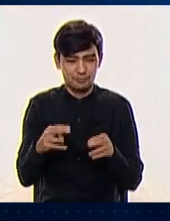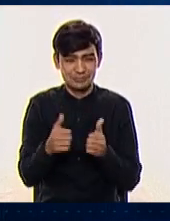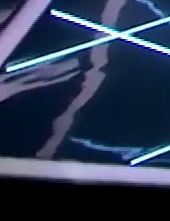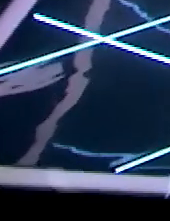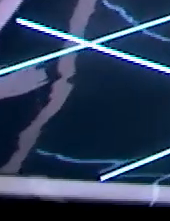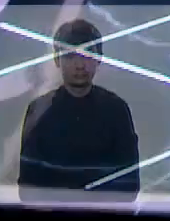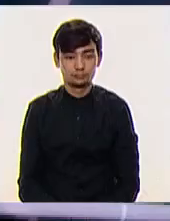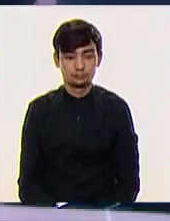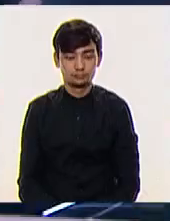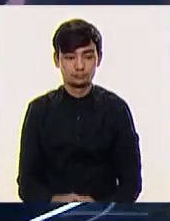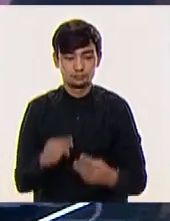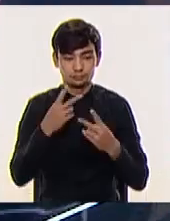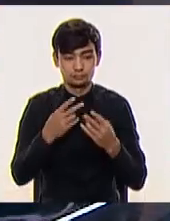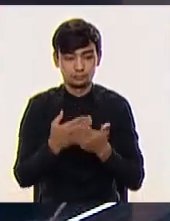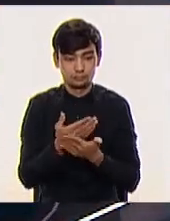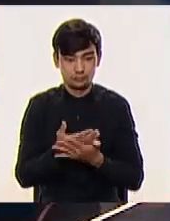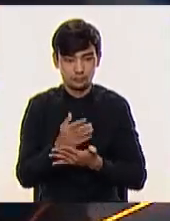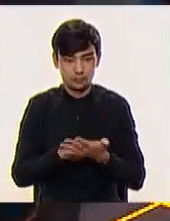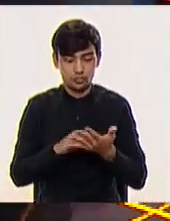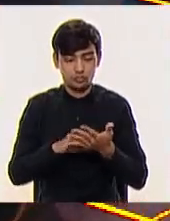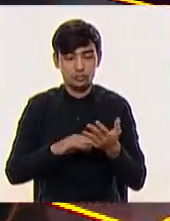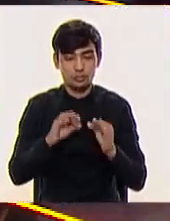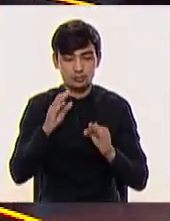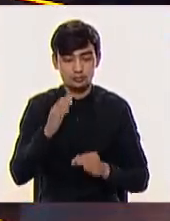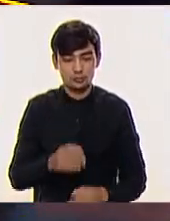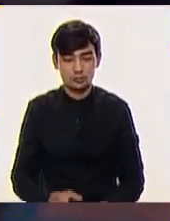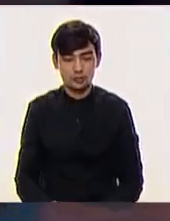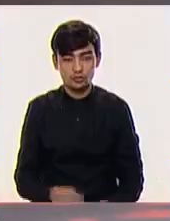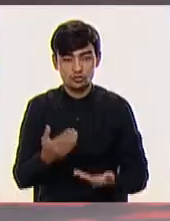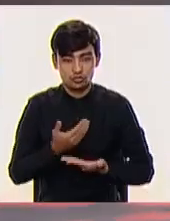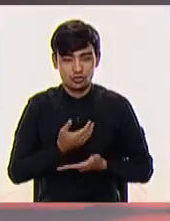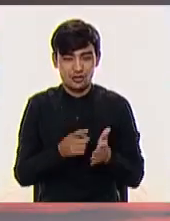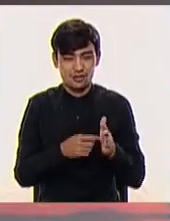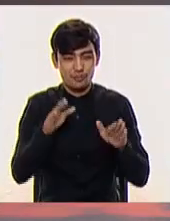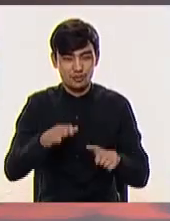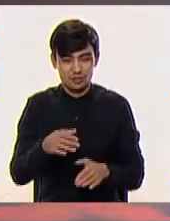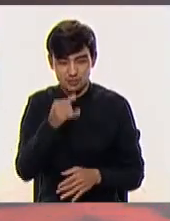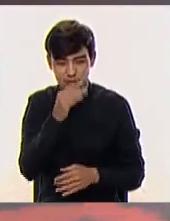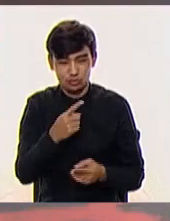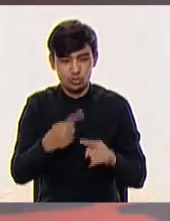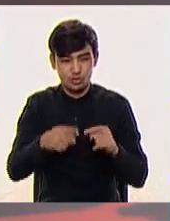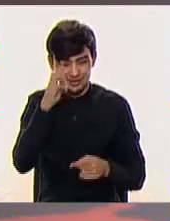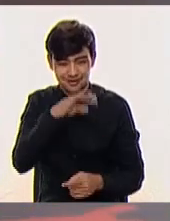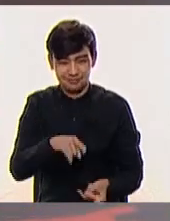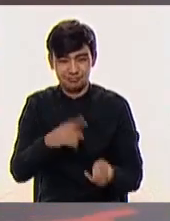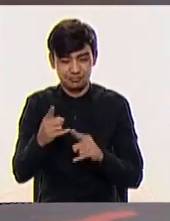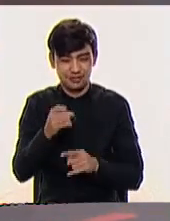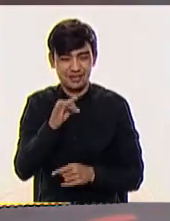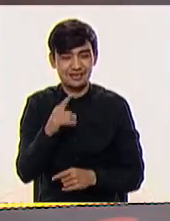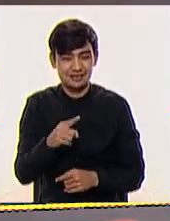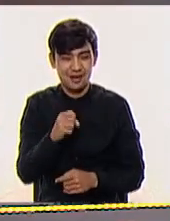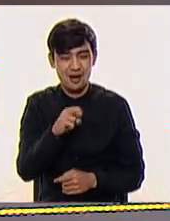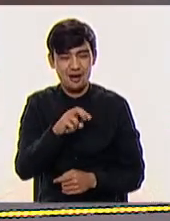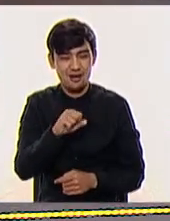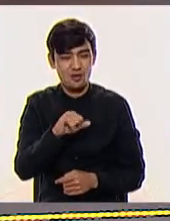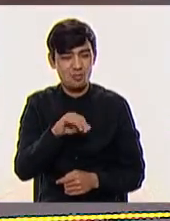Оскар? Вы смотрите Информбюро. Продолжаем выпуск. Житель Караганды не может переехать в другую страну из-за